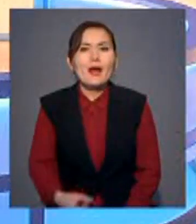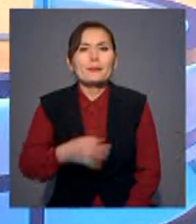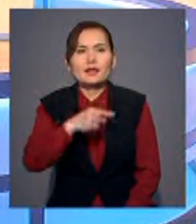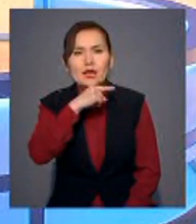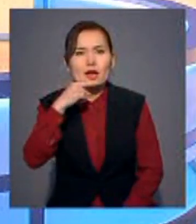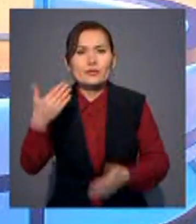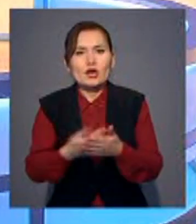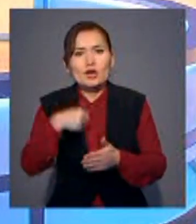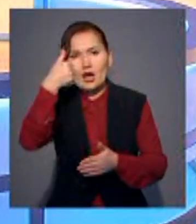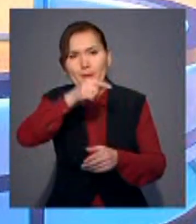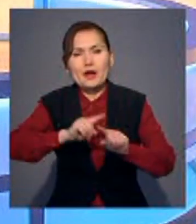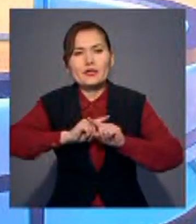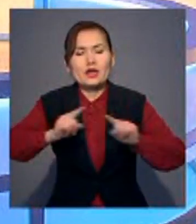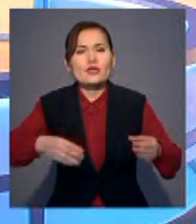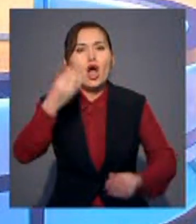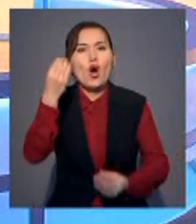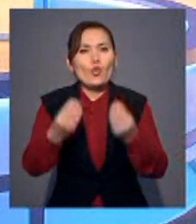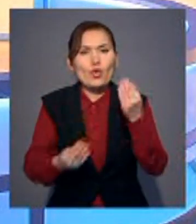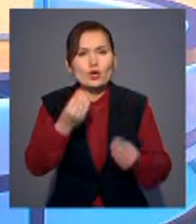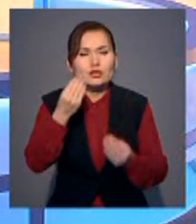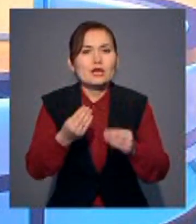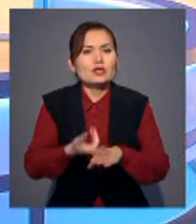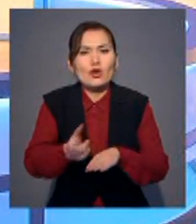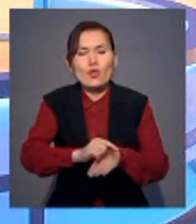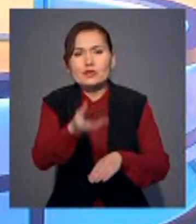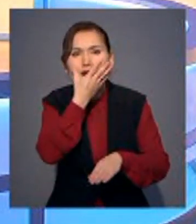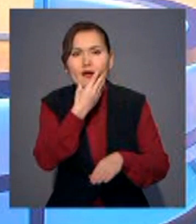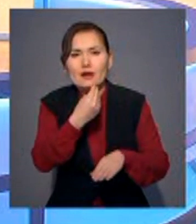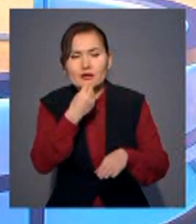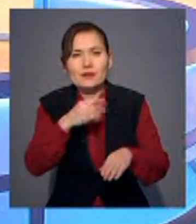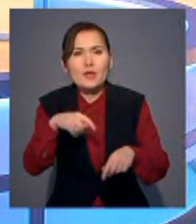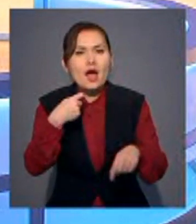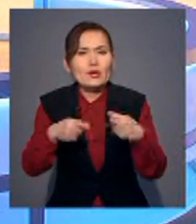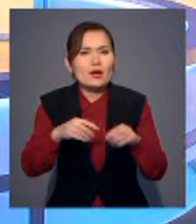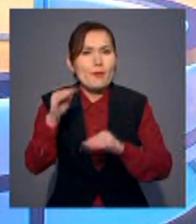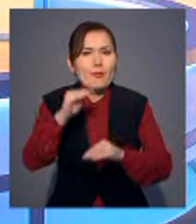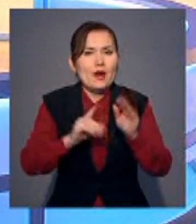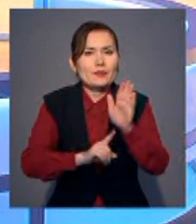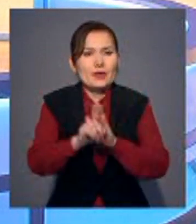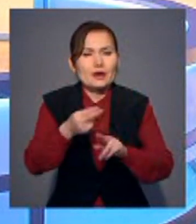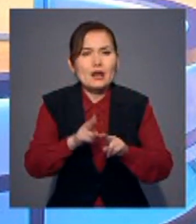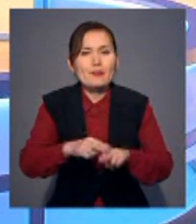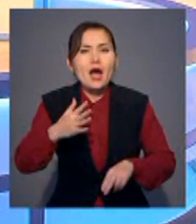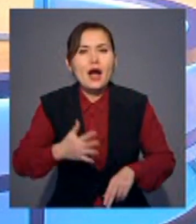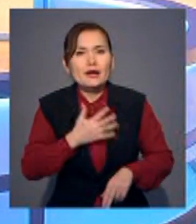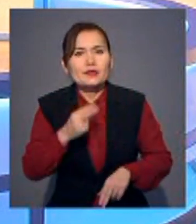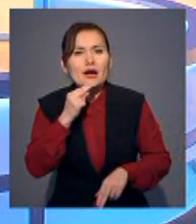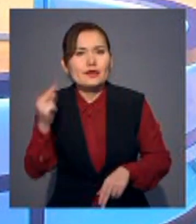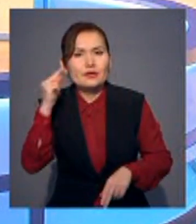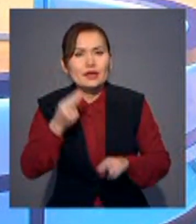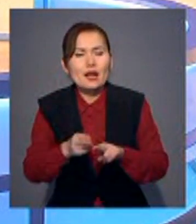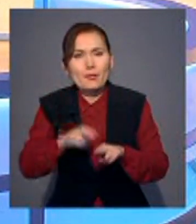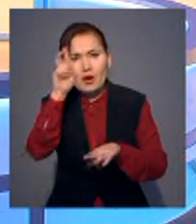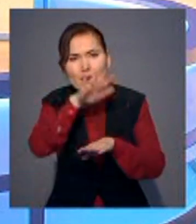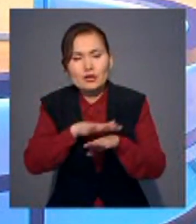Минскте жаңа жылдық ерекше ойыншықтардың әлем бойынша ең ауқымды топтамасы жасалды. Көрмеге келгендер Канада, Қытай сынды бірнеше елдің